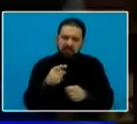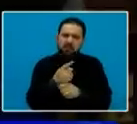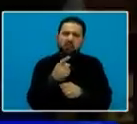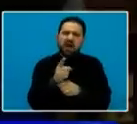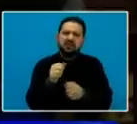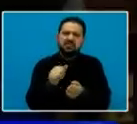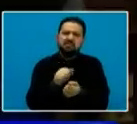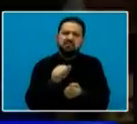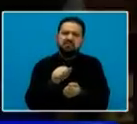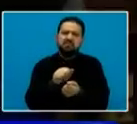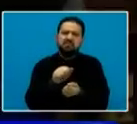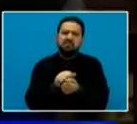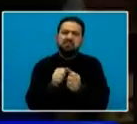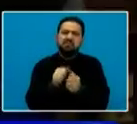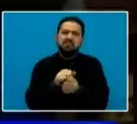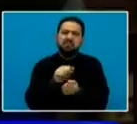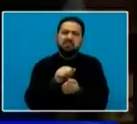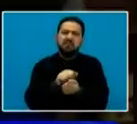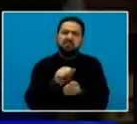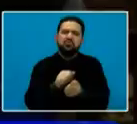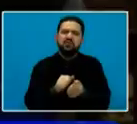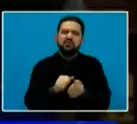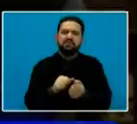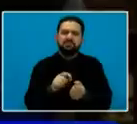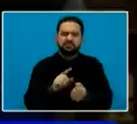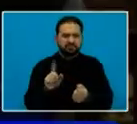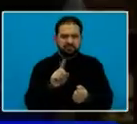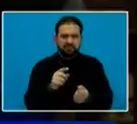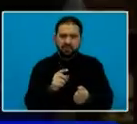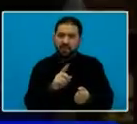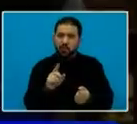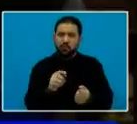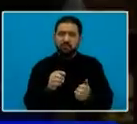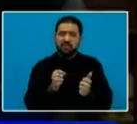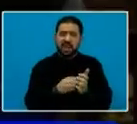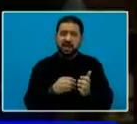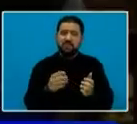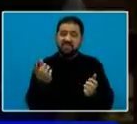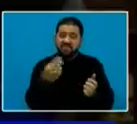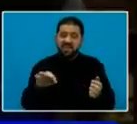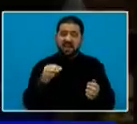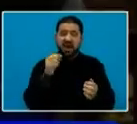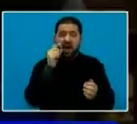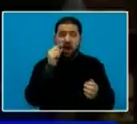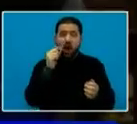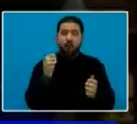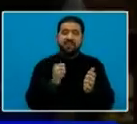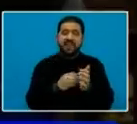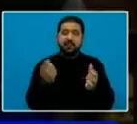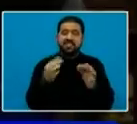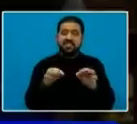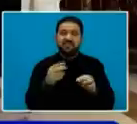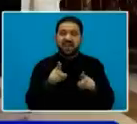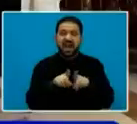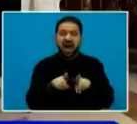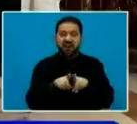Dumnezeu. Repet, fără emfază și fără clamarea unei pseudo-virtuți